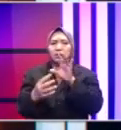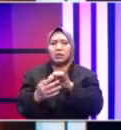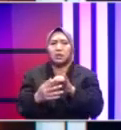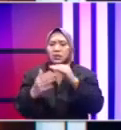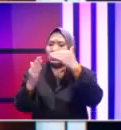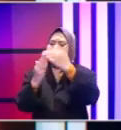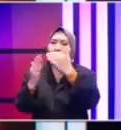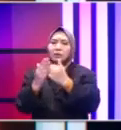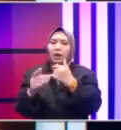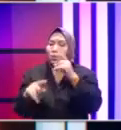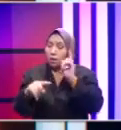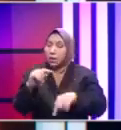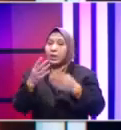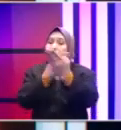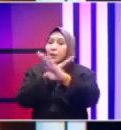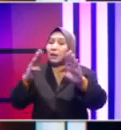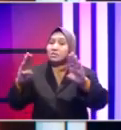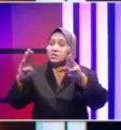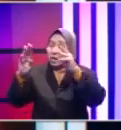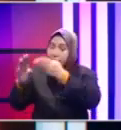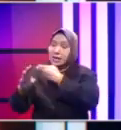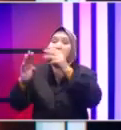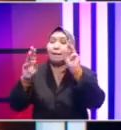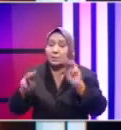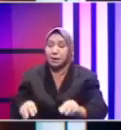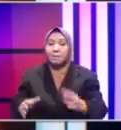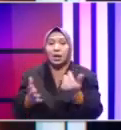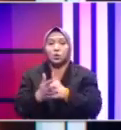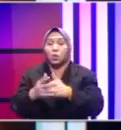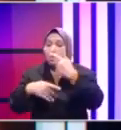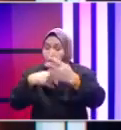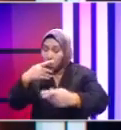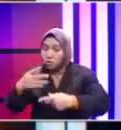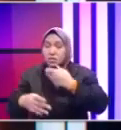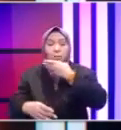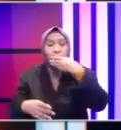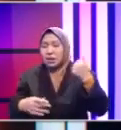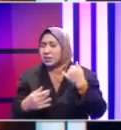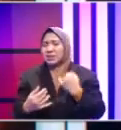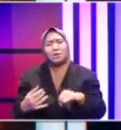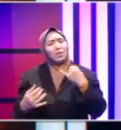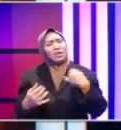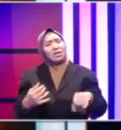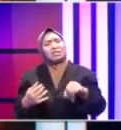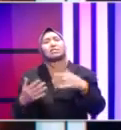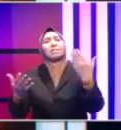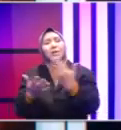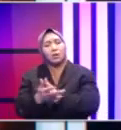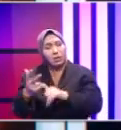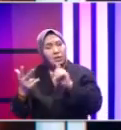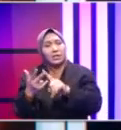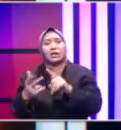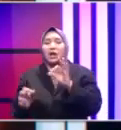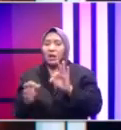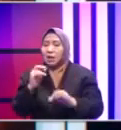tartib masih di Kalau tak boleh bebas hama barulah tugasnya dua bulan berturut-turut kalau tak mampu barulah yang ketiga kasih